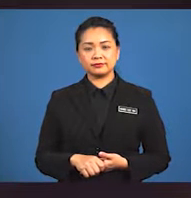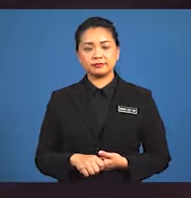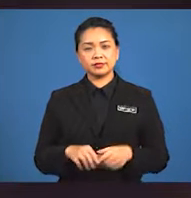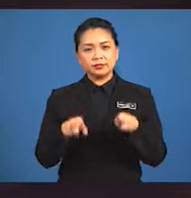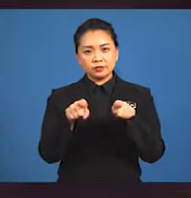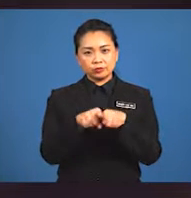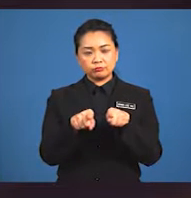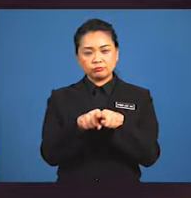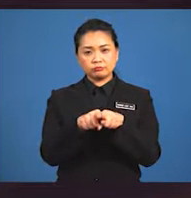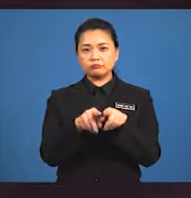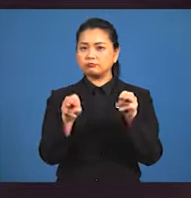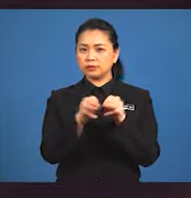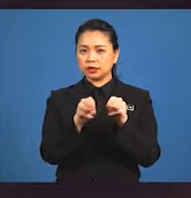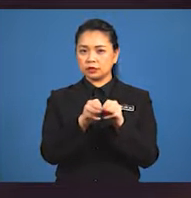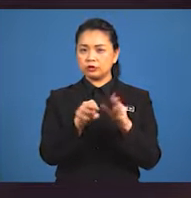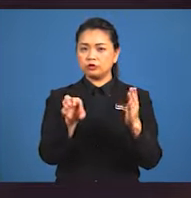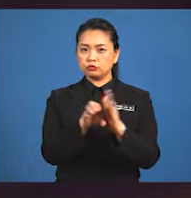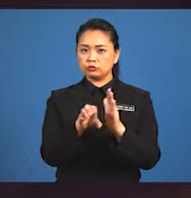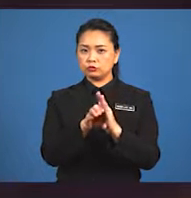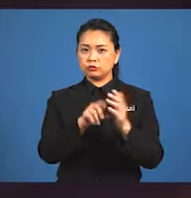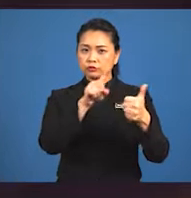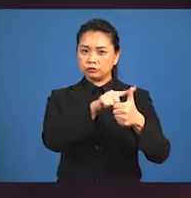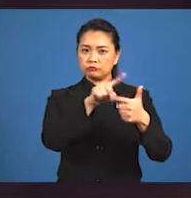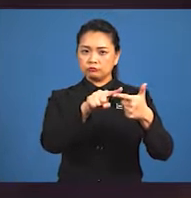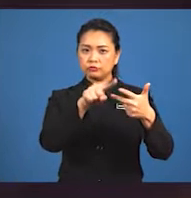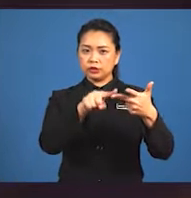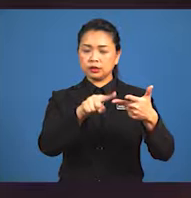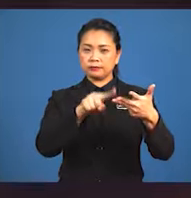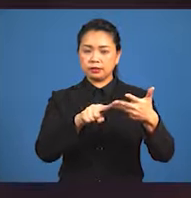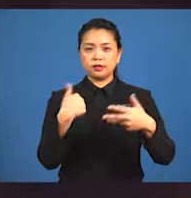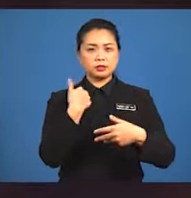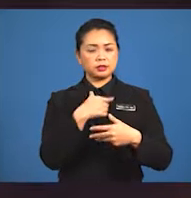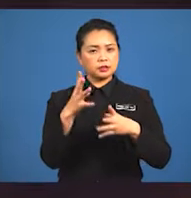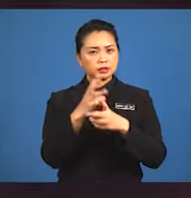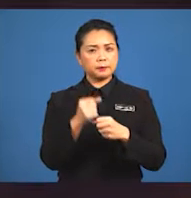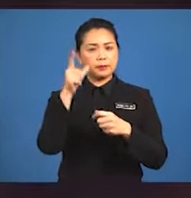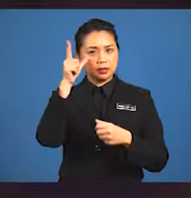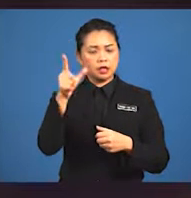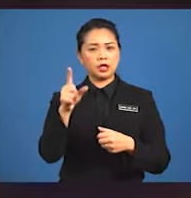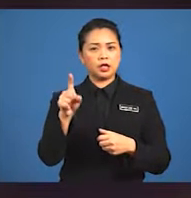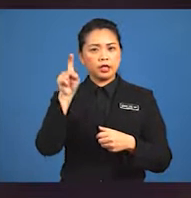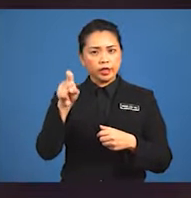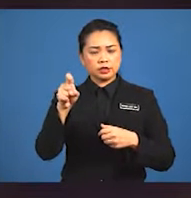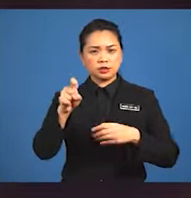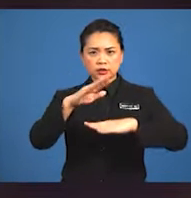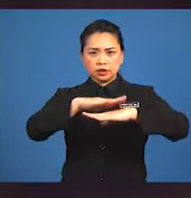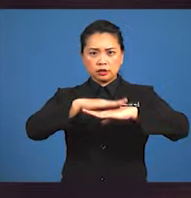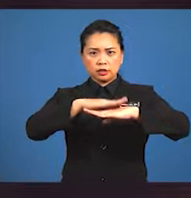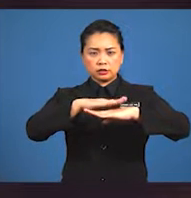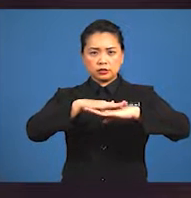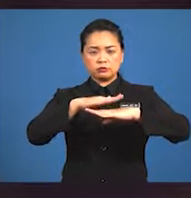Seperti mana contoh 1 hingga 4 tadi, kita dapat lihat X adalah pengangka bagi semua contoh